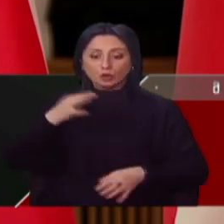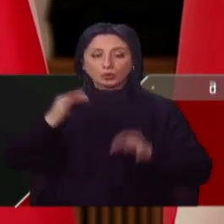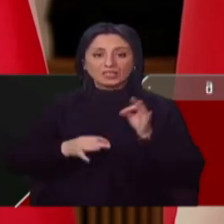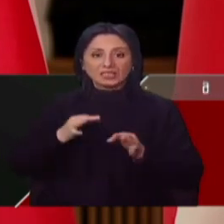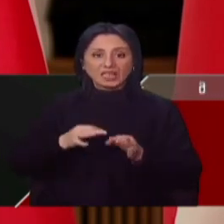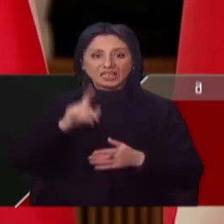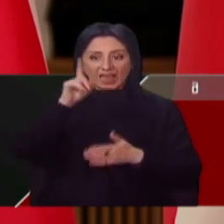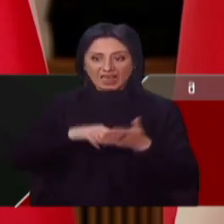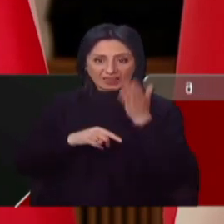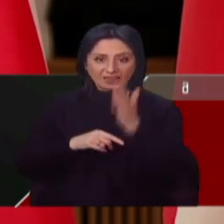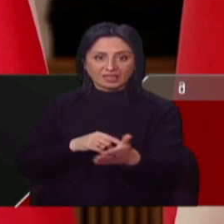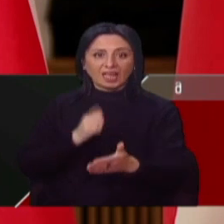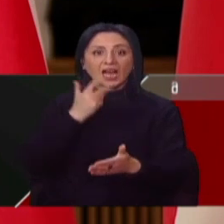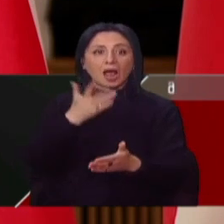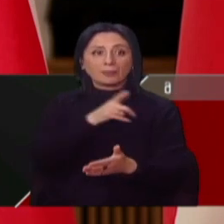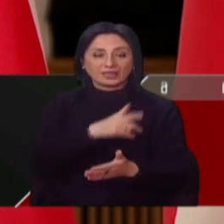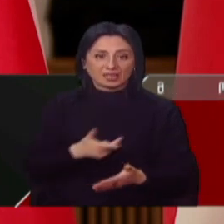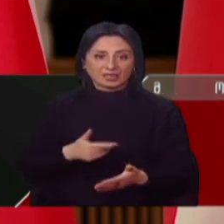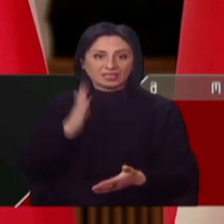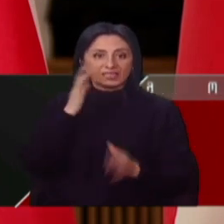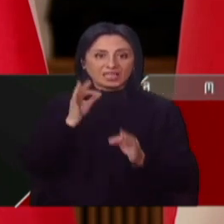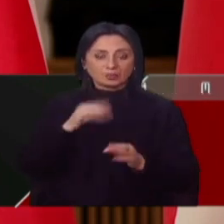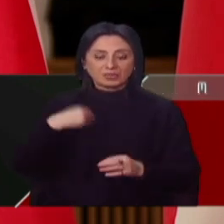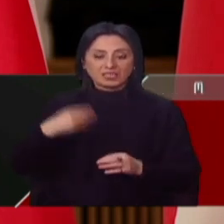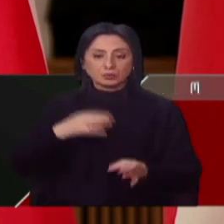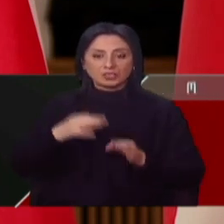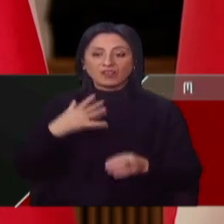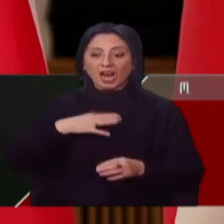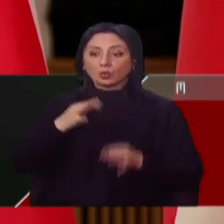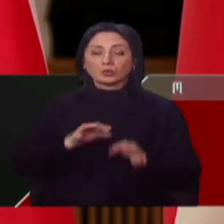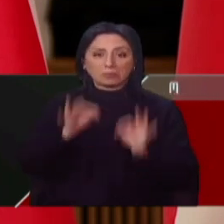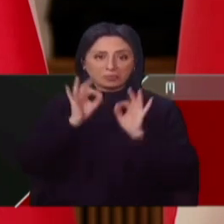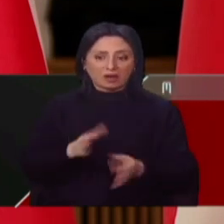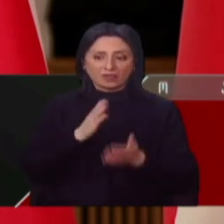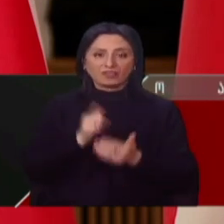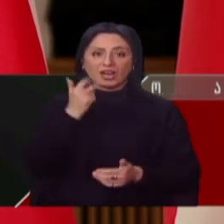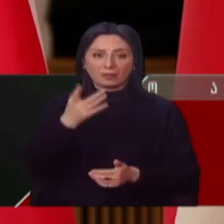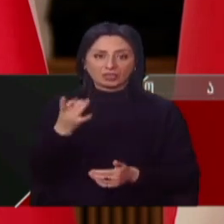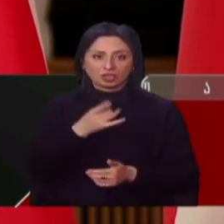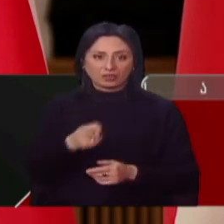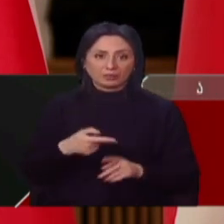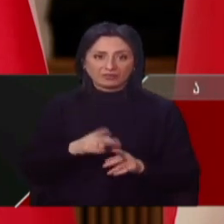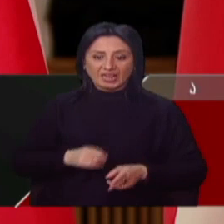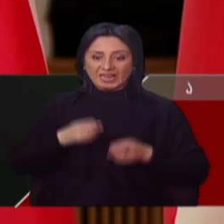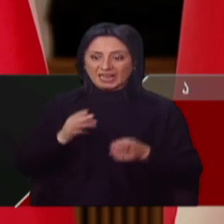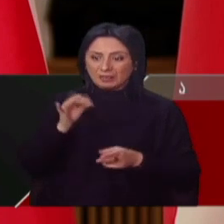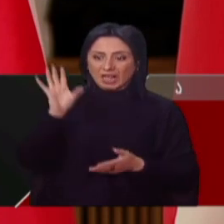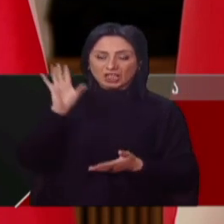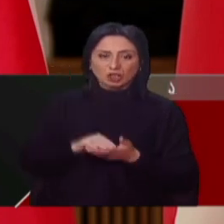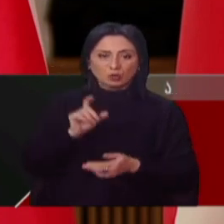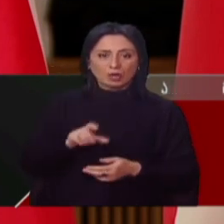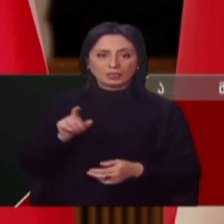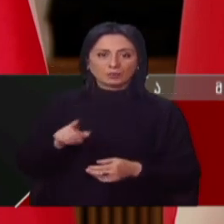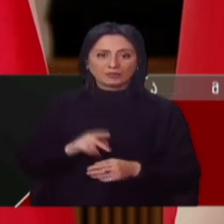სასამართლოს ენდეთ. Მე რამდენად გაამართლა სტრასბურგის სასამართლომ ქართული სასამართლო, მას შეიძლება ძალიან კრიმინალური წარსულის მქონე